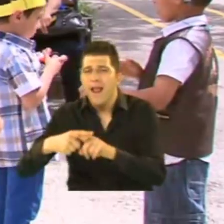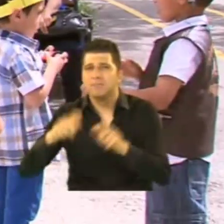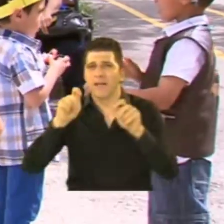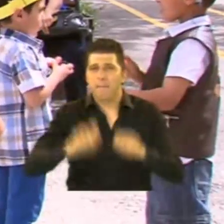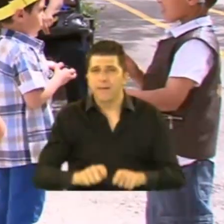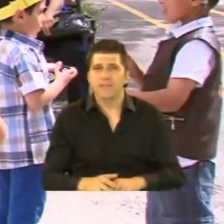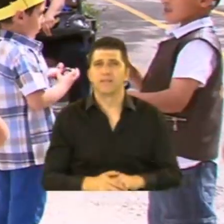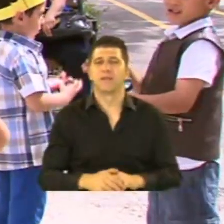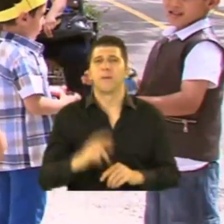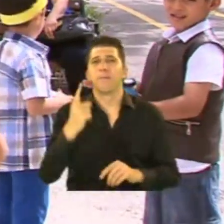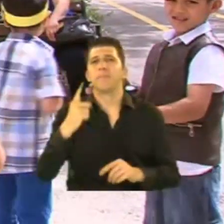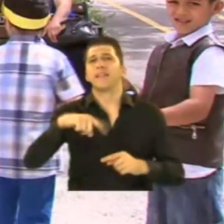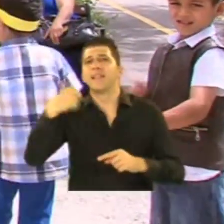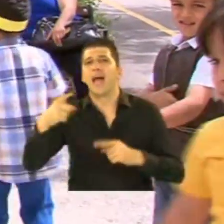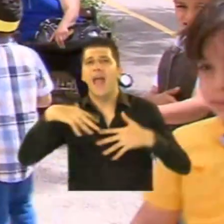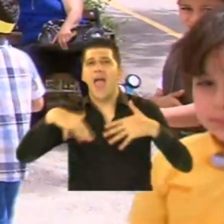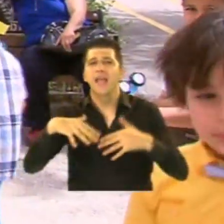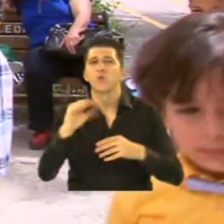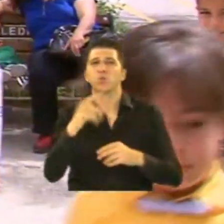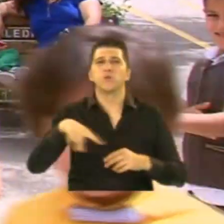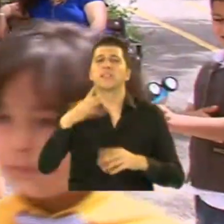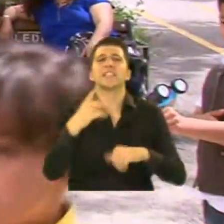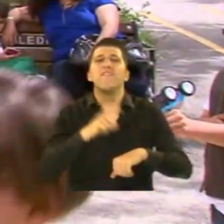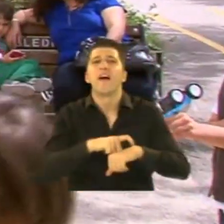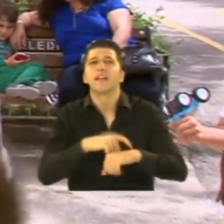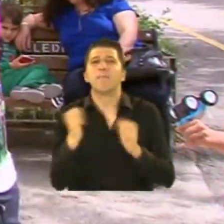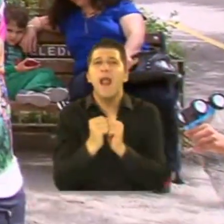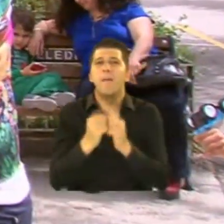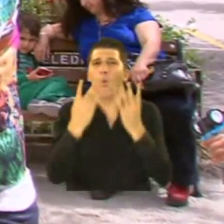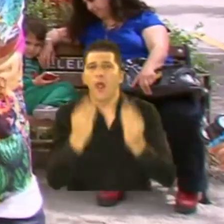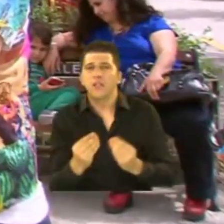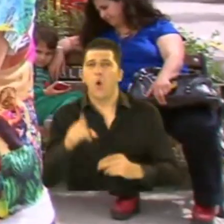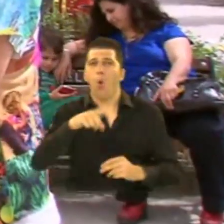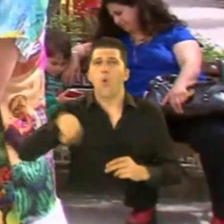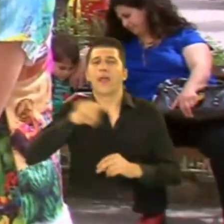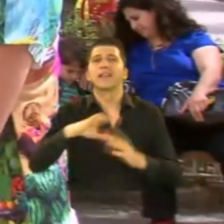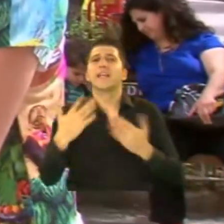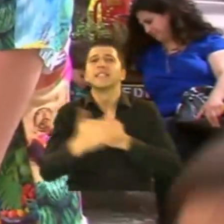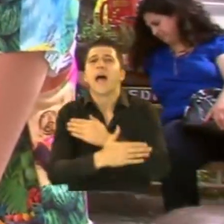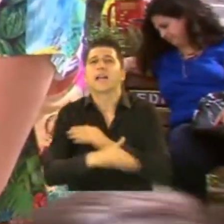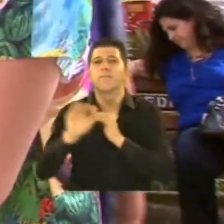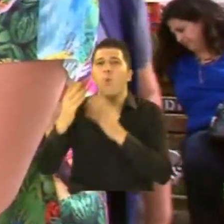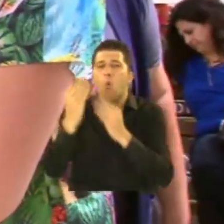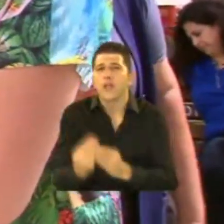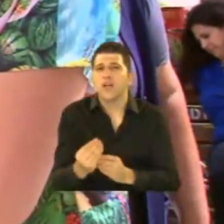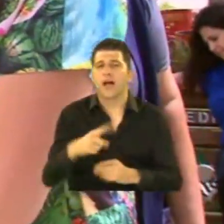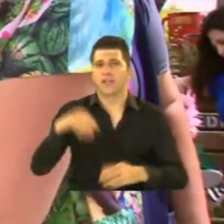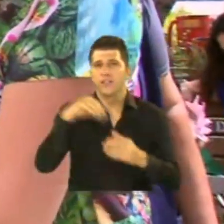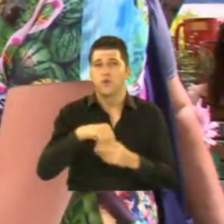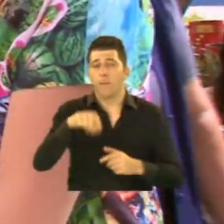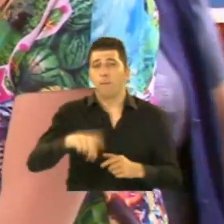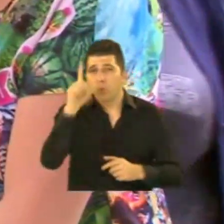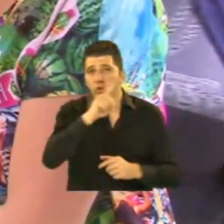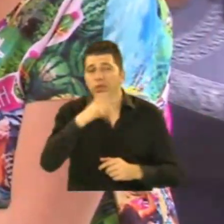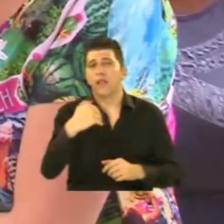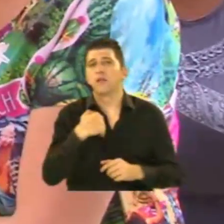paylaşmasını, diğer özürlü çocuklarla nasıl vakit geçirebileceğini, onlarla nasıl yardımcı olabileceğini,